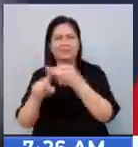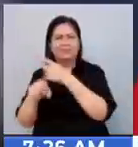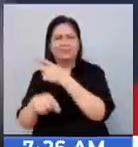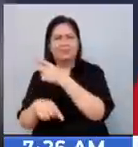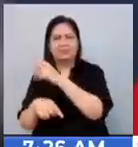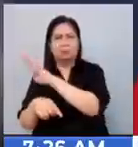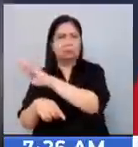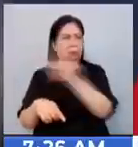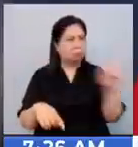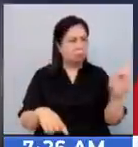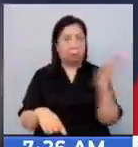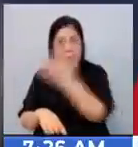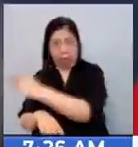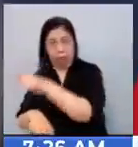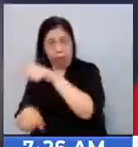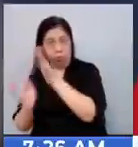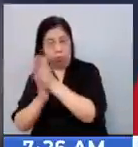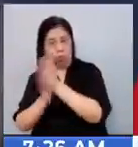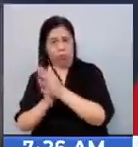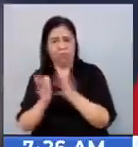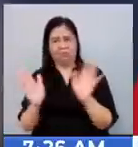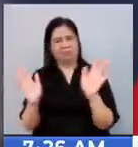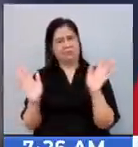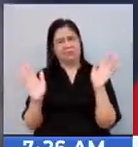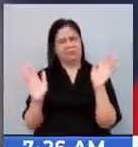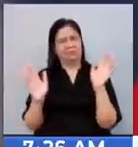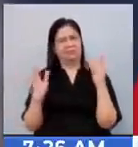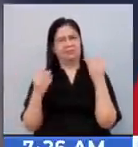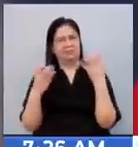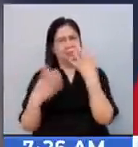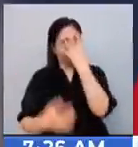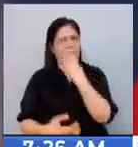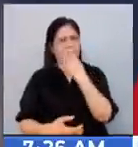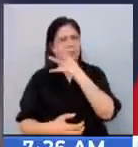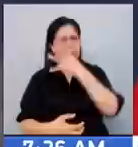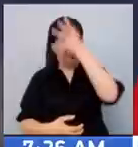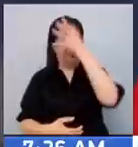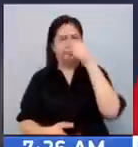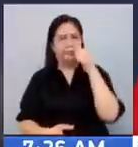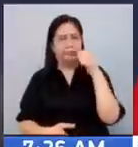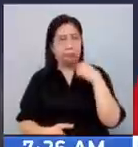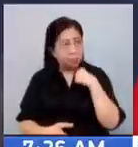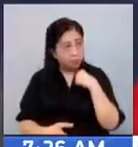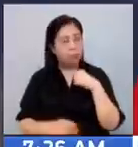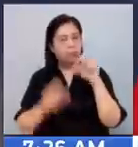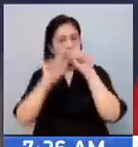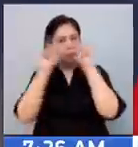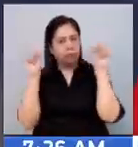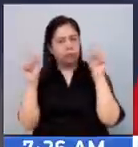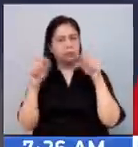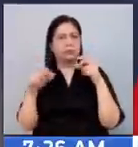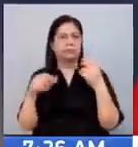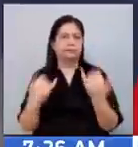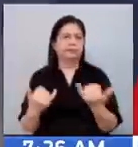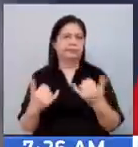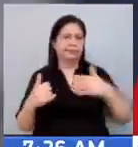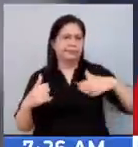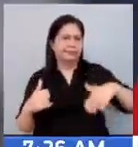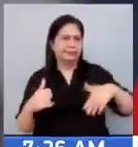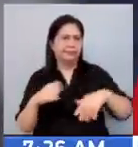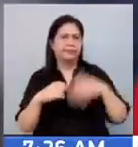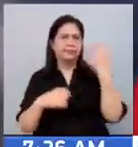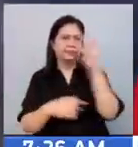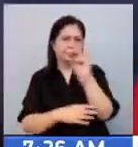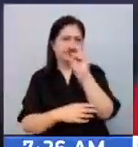sila doon. Kaya madami pong nagagalit na magulang kahapon nung nalaman yun. At saka ngayon lang po, nung Monday lang po sinabi sa